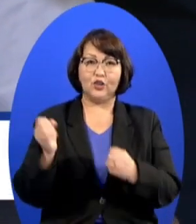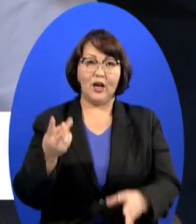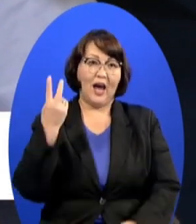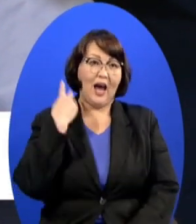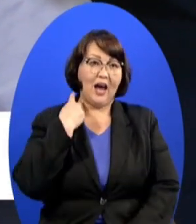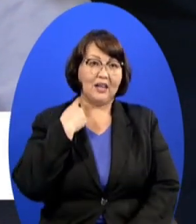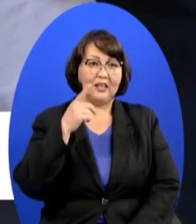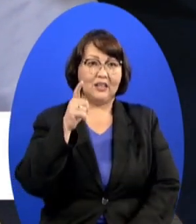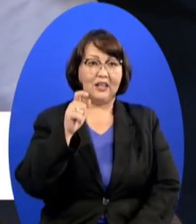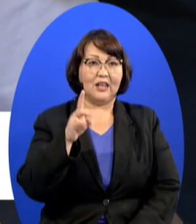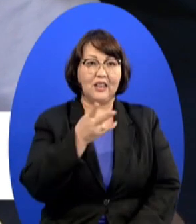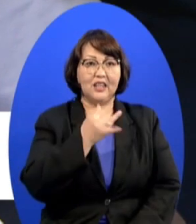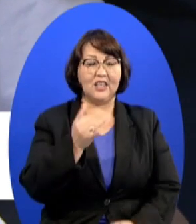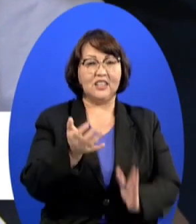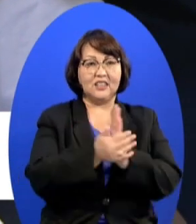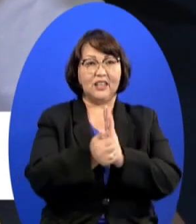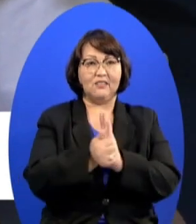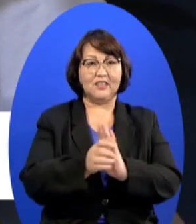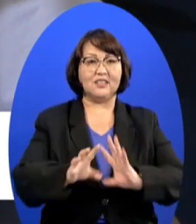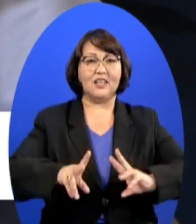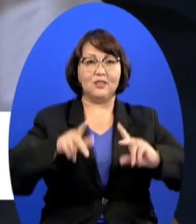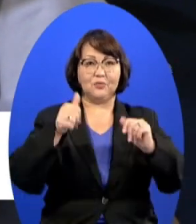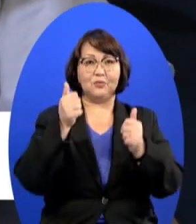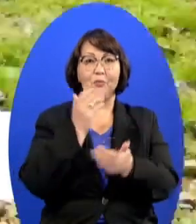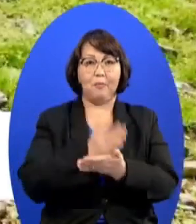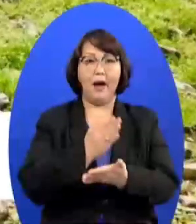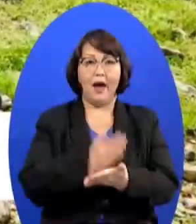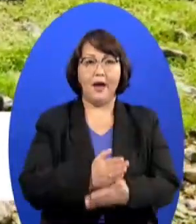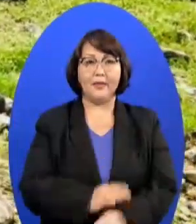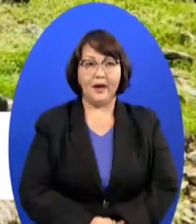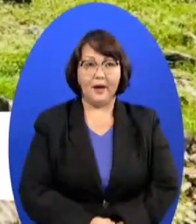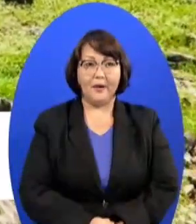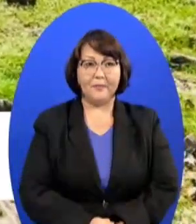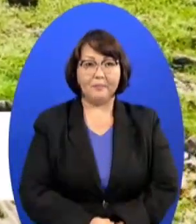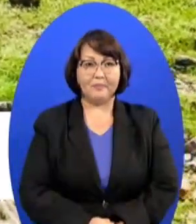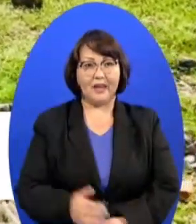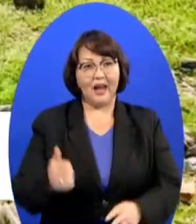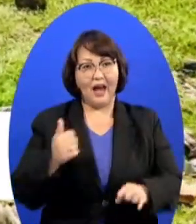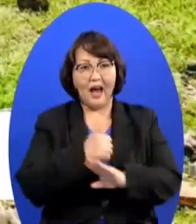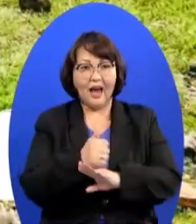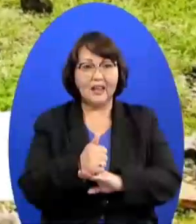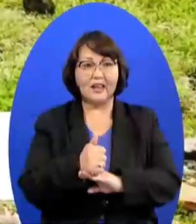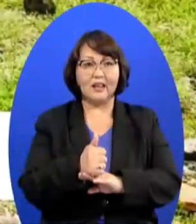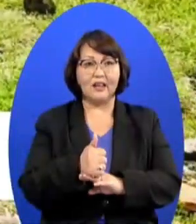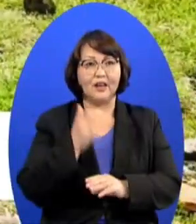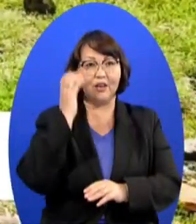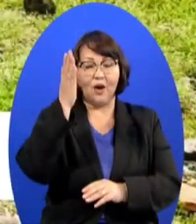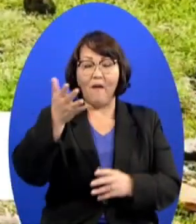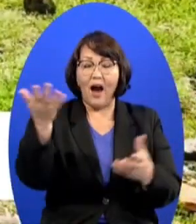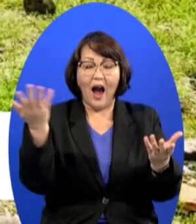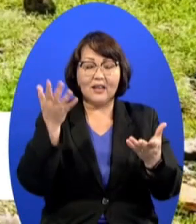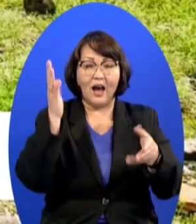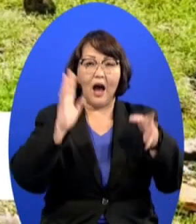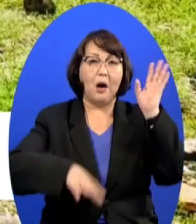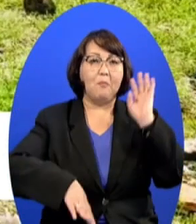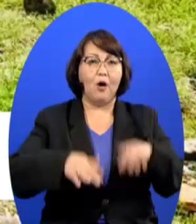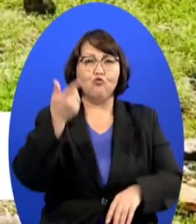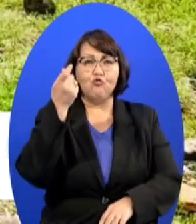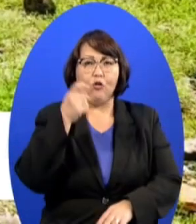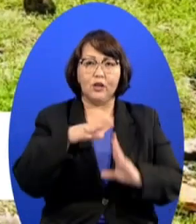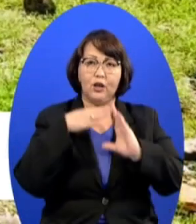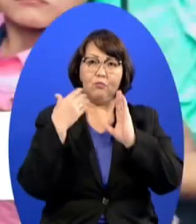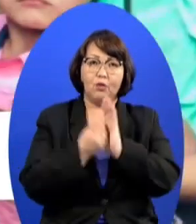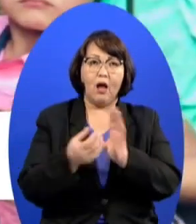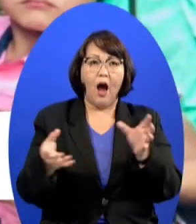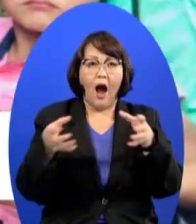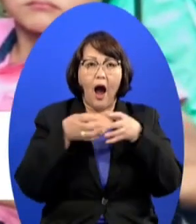англиний чадварыг бол дээшлүүлсэн гэж хэлж байна. Аяллаар хаашаа явах нь тийм ч чухал биш. Хамгийн гол нь хамтдаа л явах хэрэгтэй